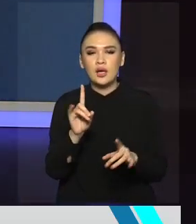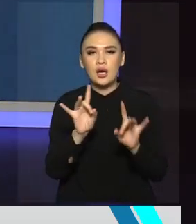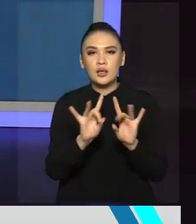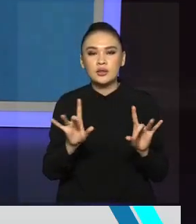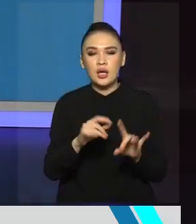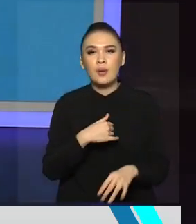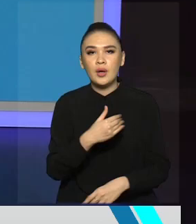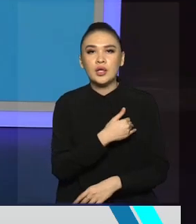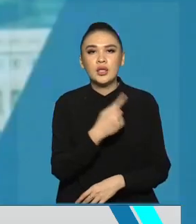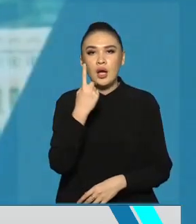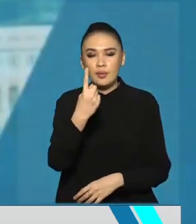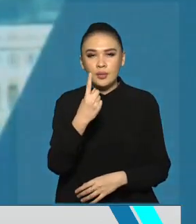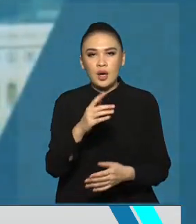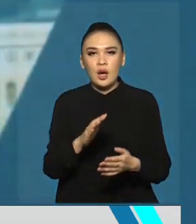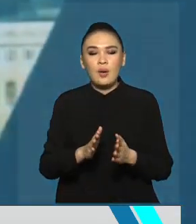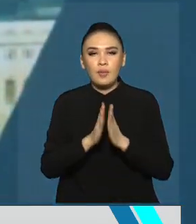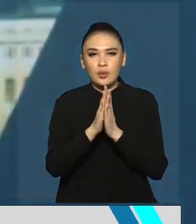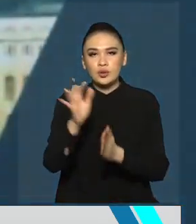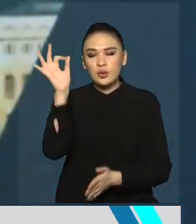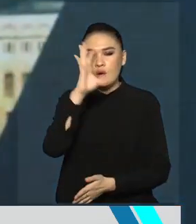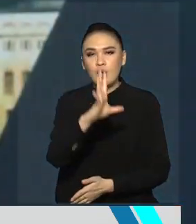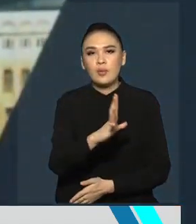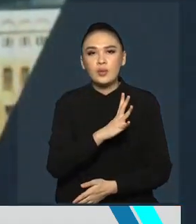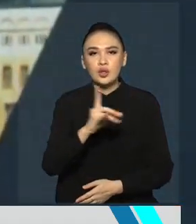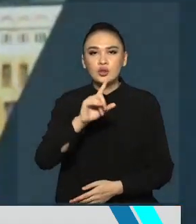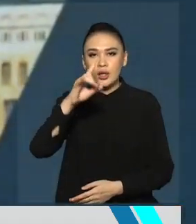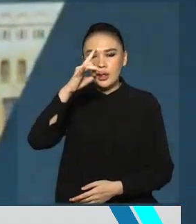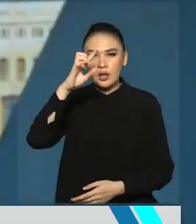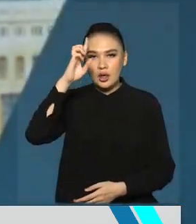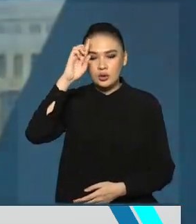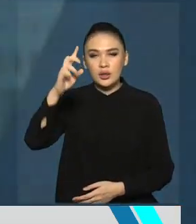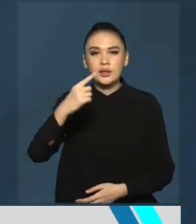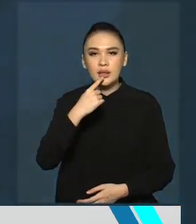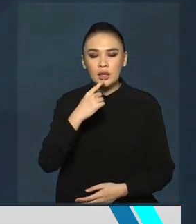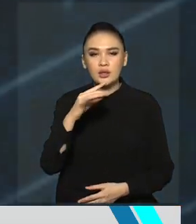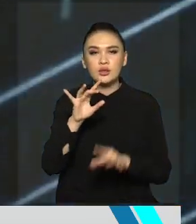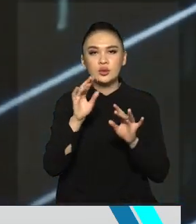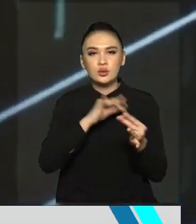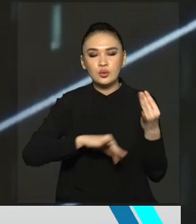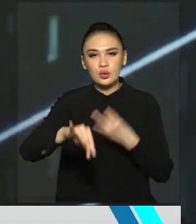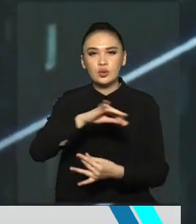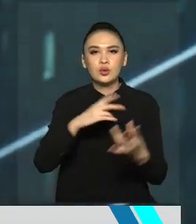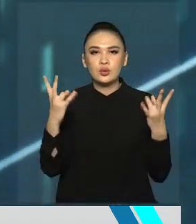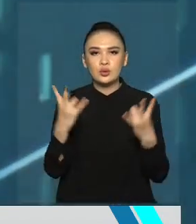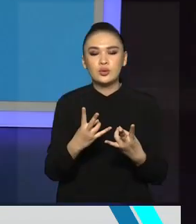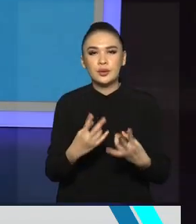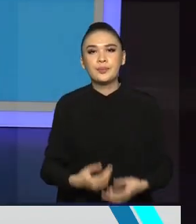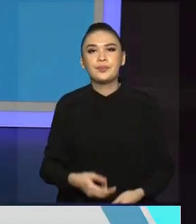бір ғана өтініш, бәріміз мемлекеттік тілде сөйлейік, ол мемлекет тұтастығының кепілі. Рахмет.